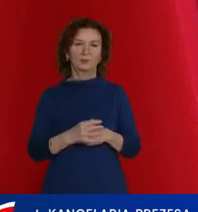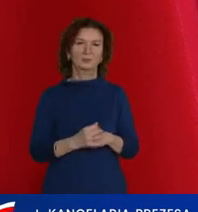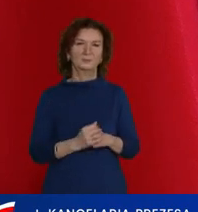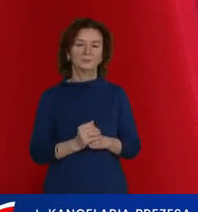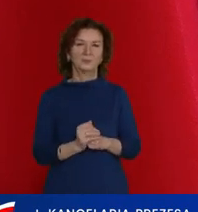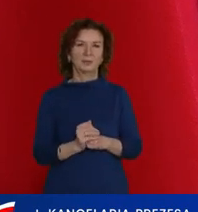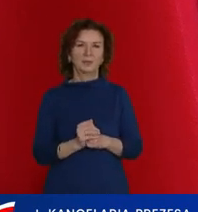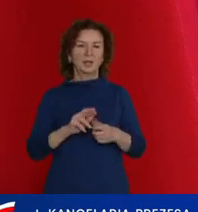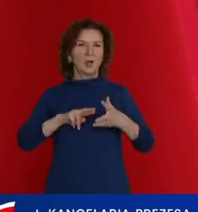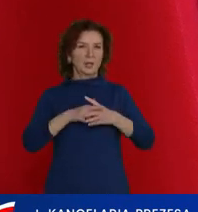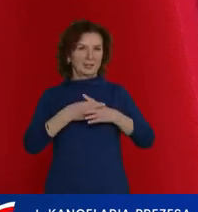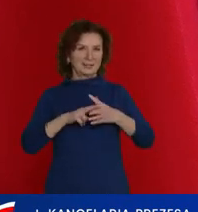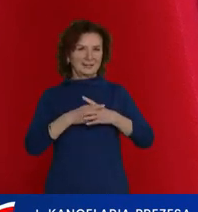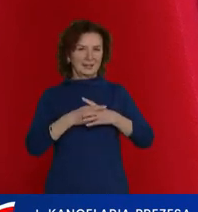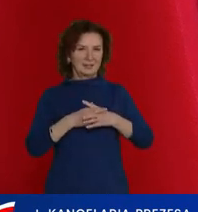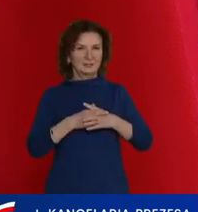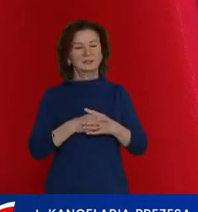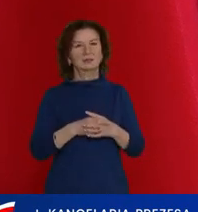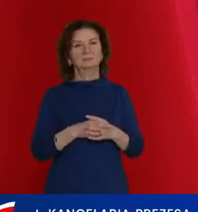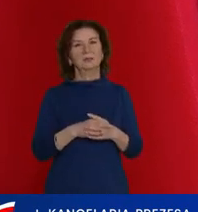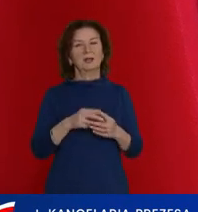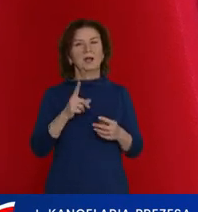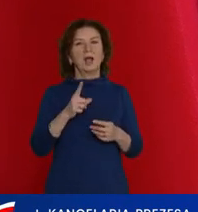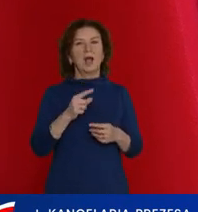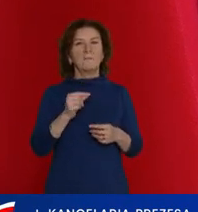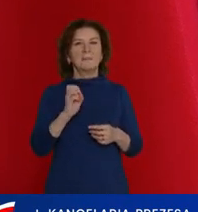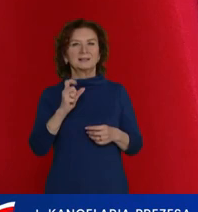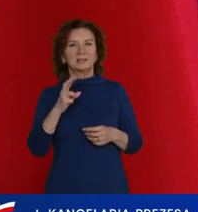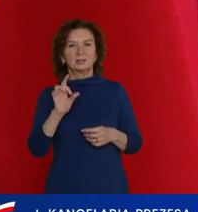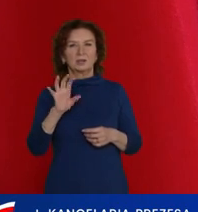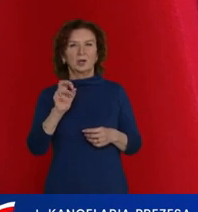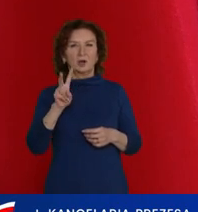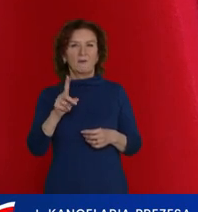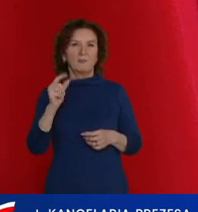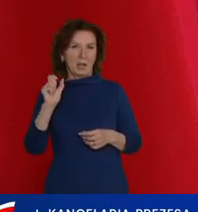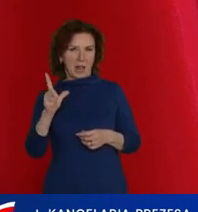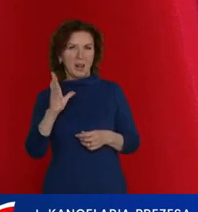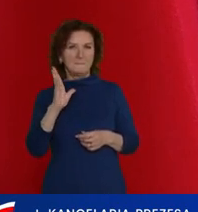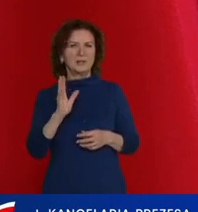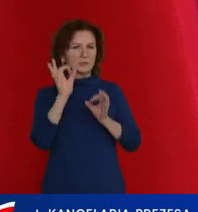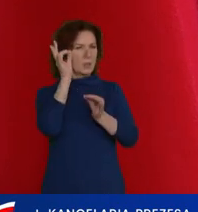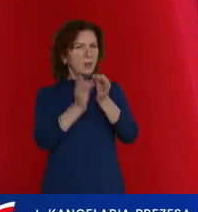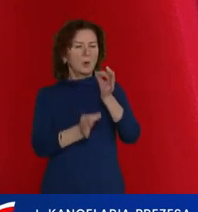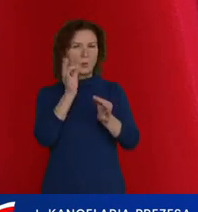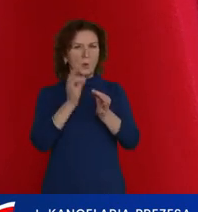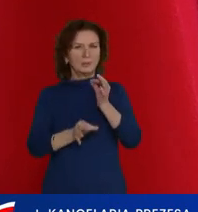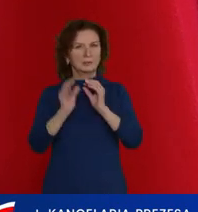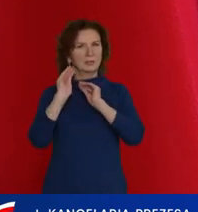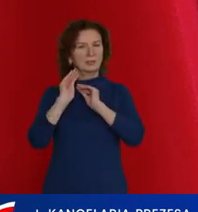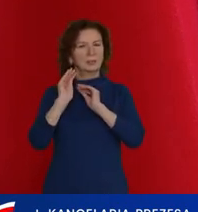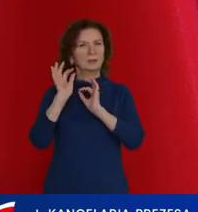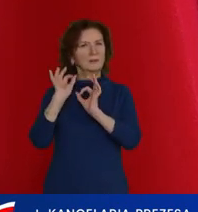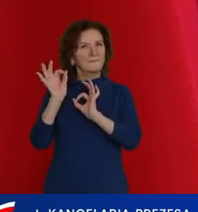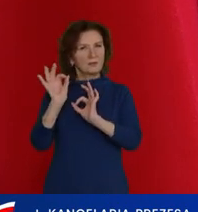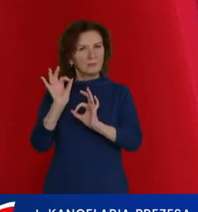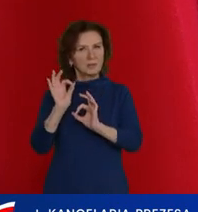na stronie rejestracji, na stronie pacjent.gov.pl będzie informacja szczegółowa o tym, kto i możliwość zweryfikowania,